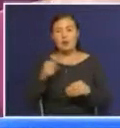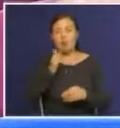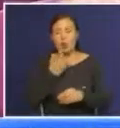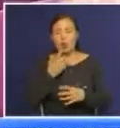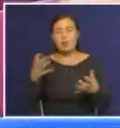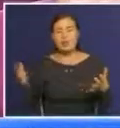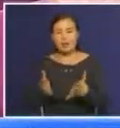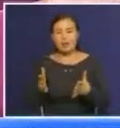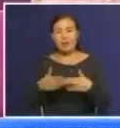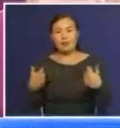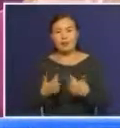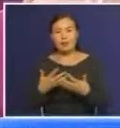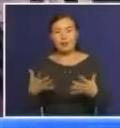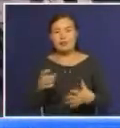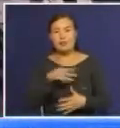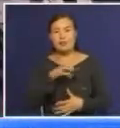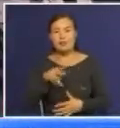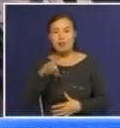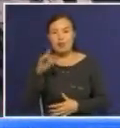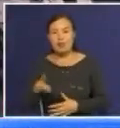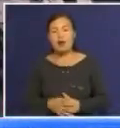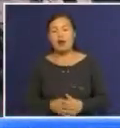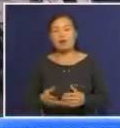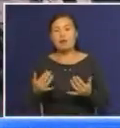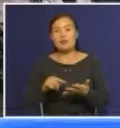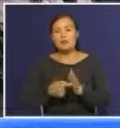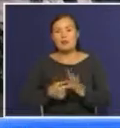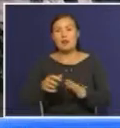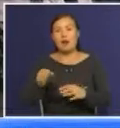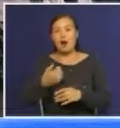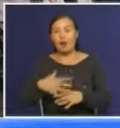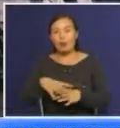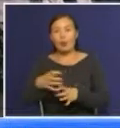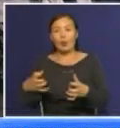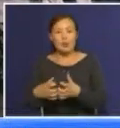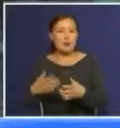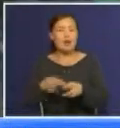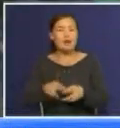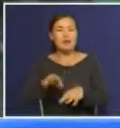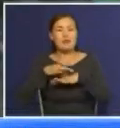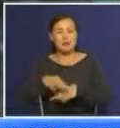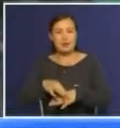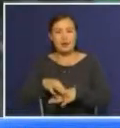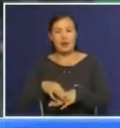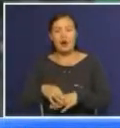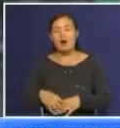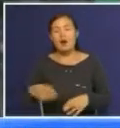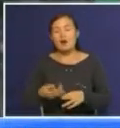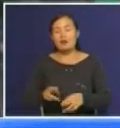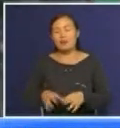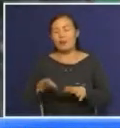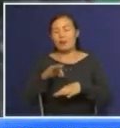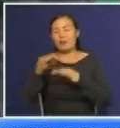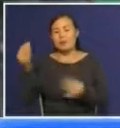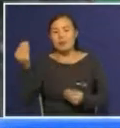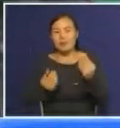и схватки с именитыми гроссмейстерами. Сегодня им противостоит целая армия педагогов. Это сеанс одновременной игры, как в знаменитом творении